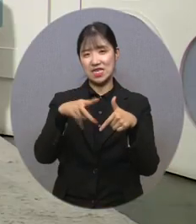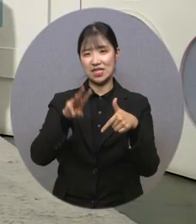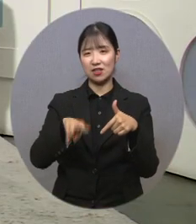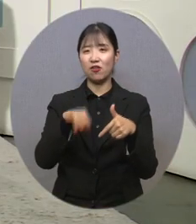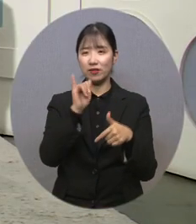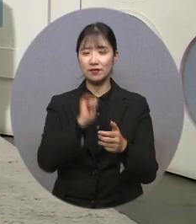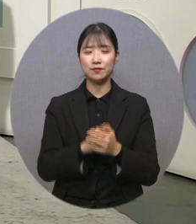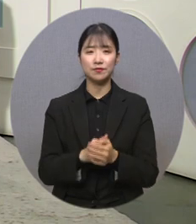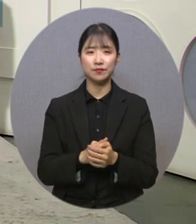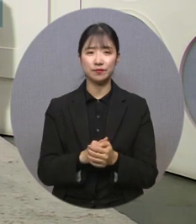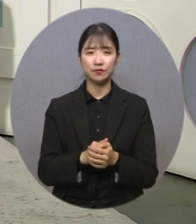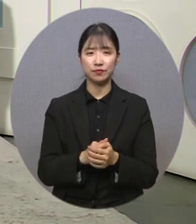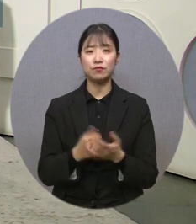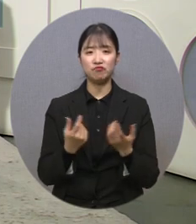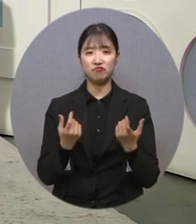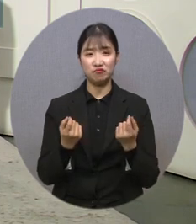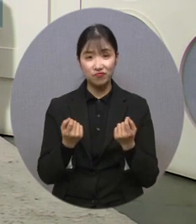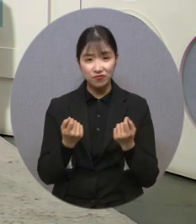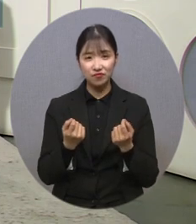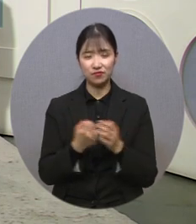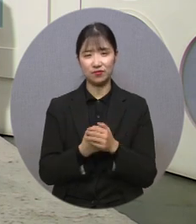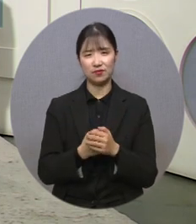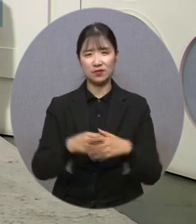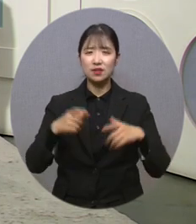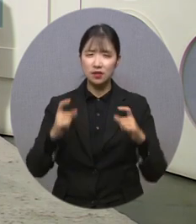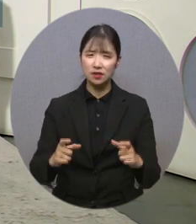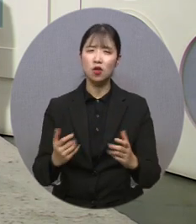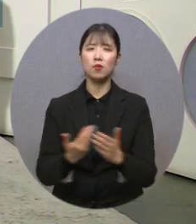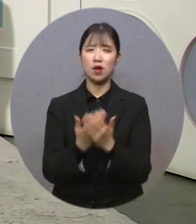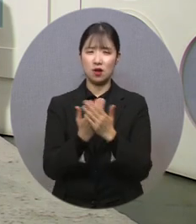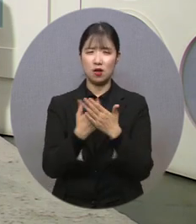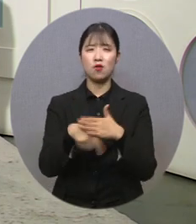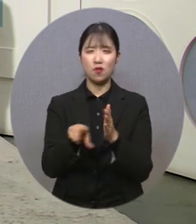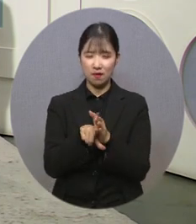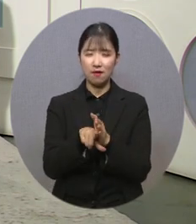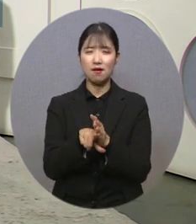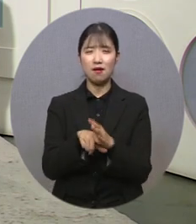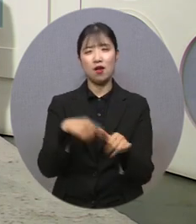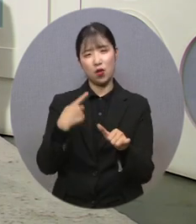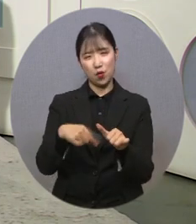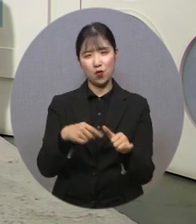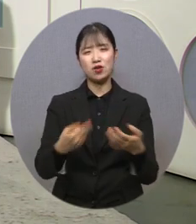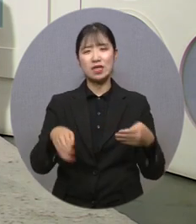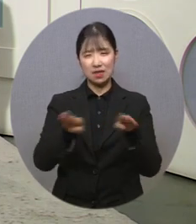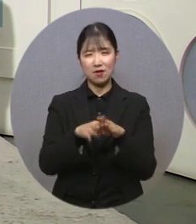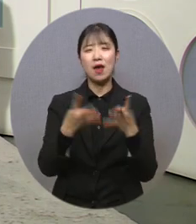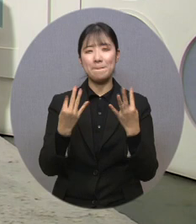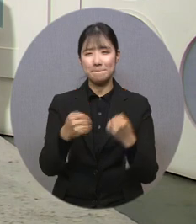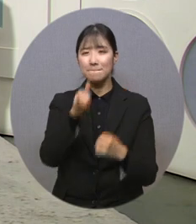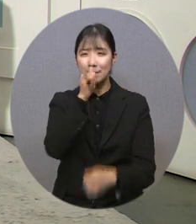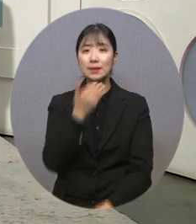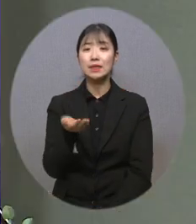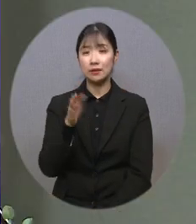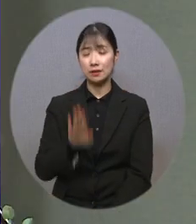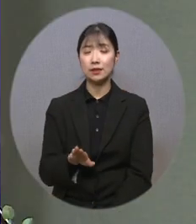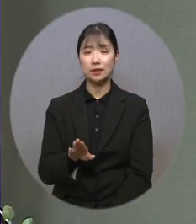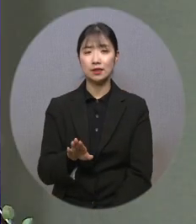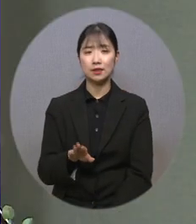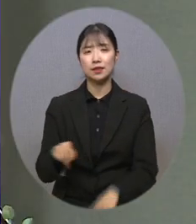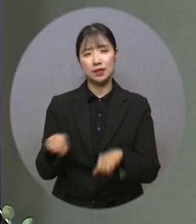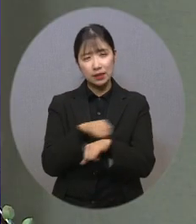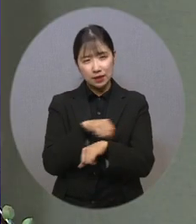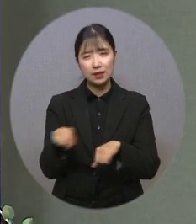그렇습니까? 네. 결국은 이제 지역 발전을 위해서도 교육기관이 많이 있겠지만은 네.